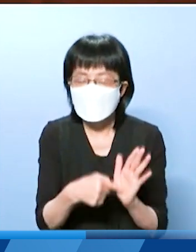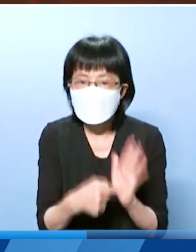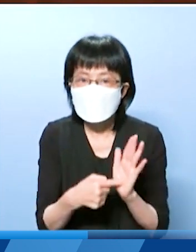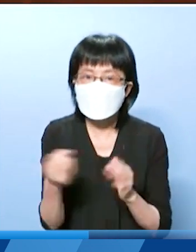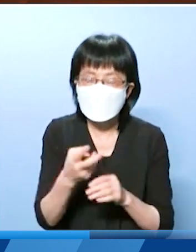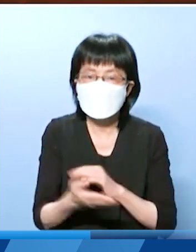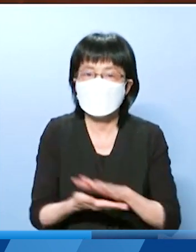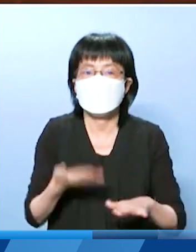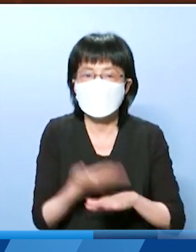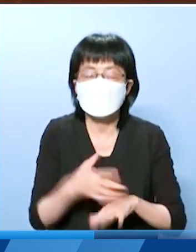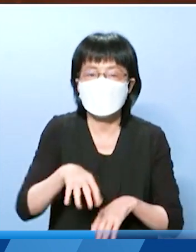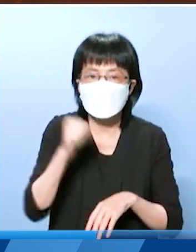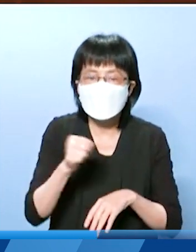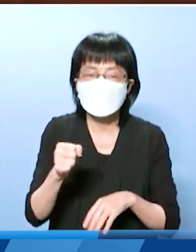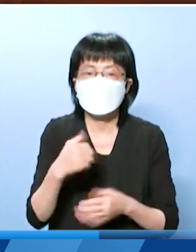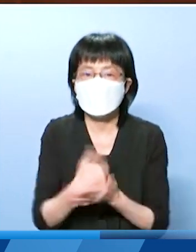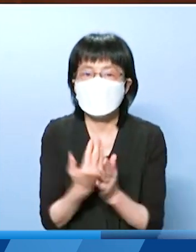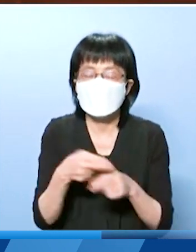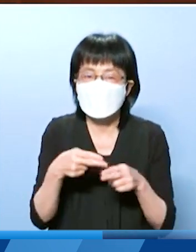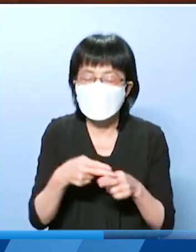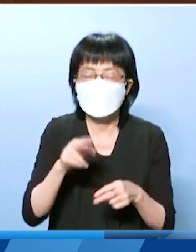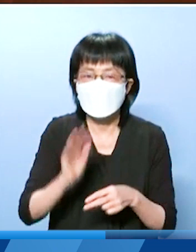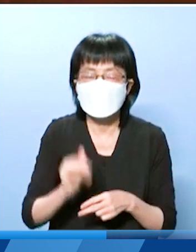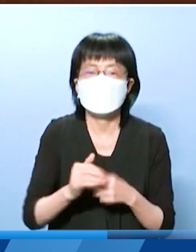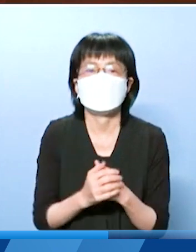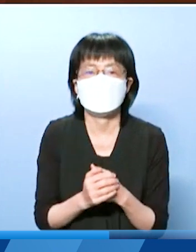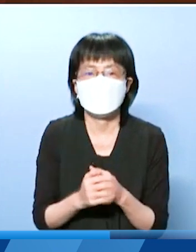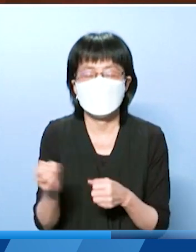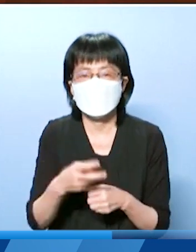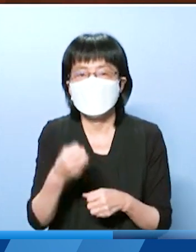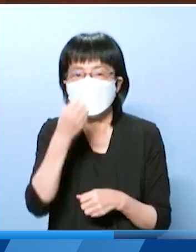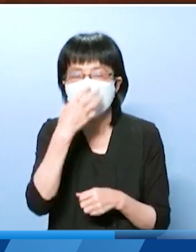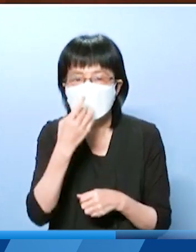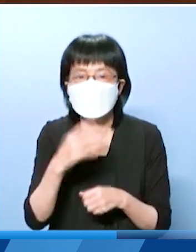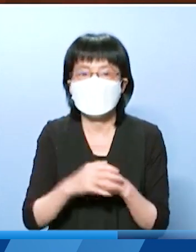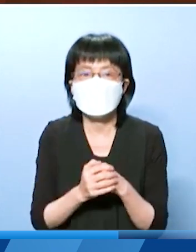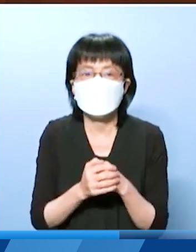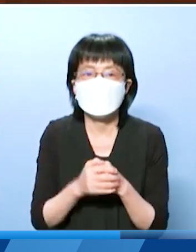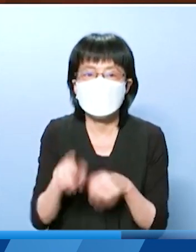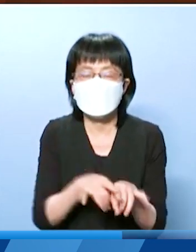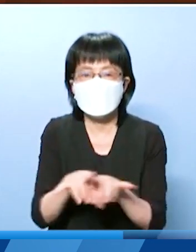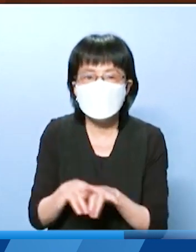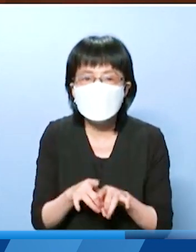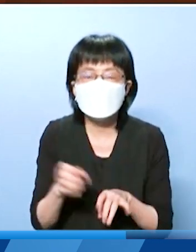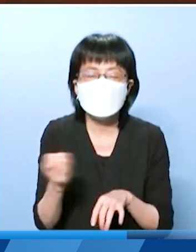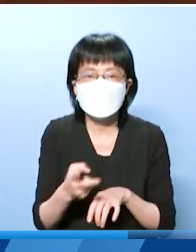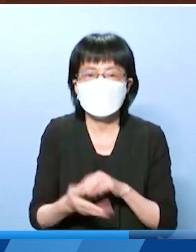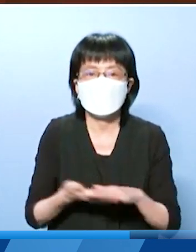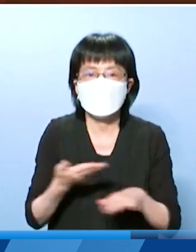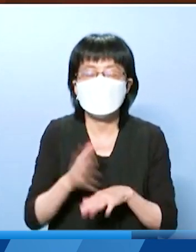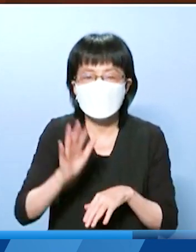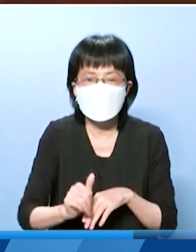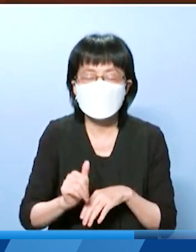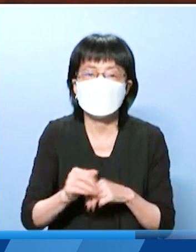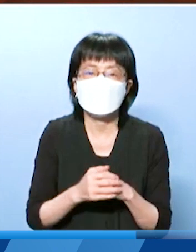用餐具。委員亦支持政府落實香港資源循環藍圖2035的各項措施，